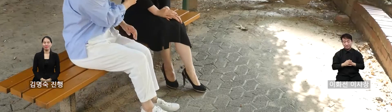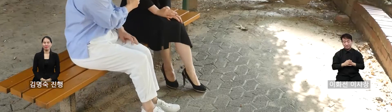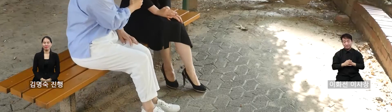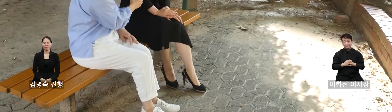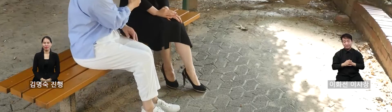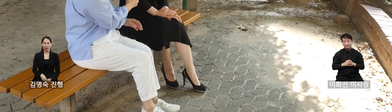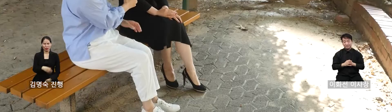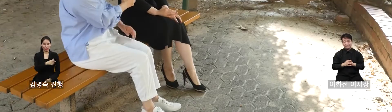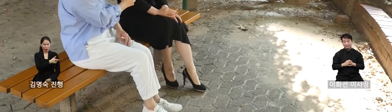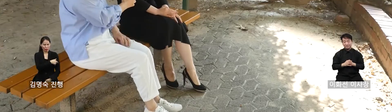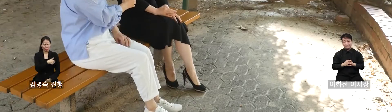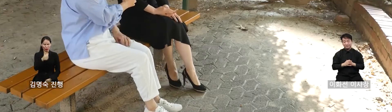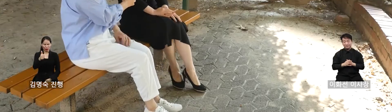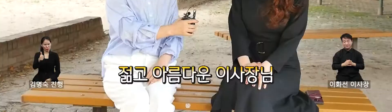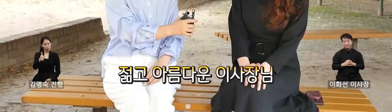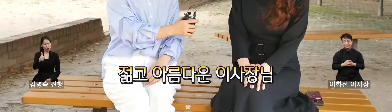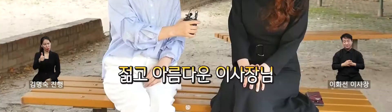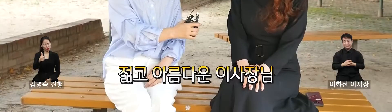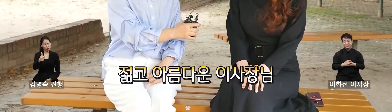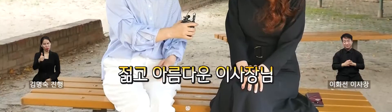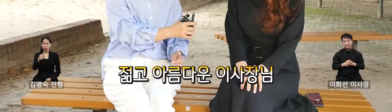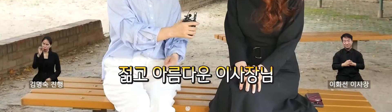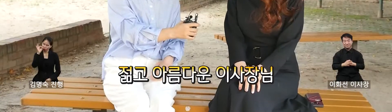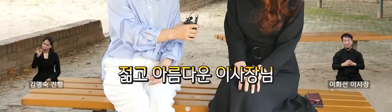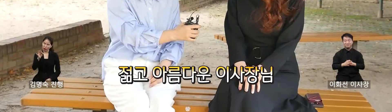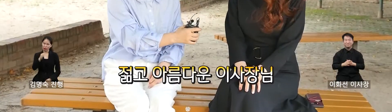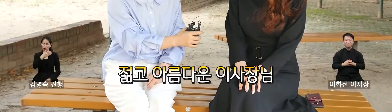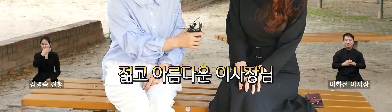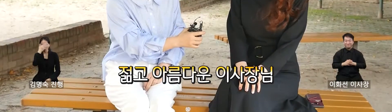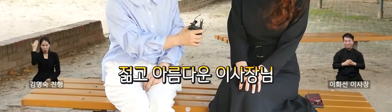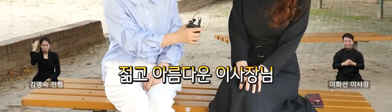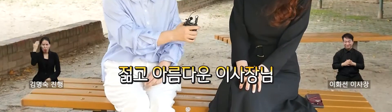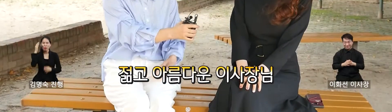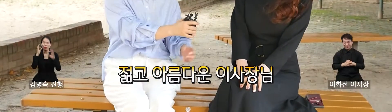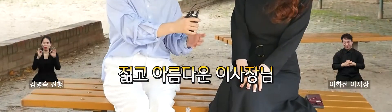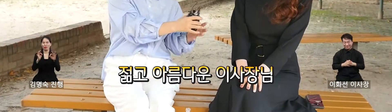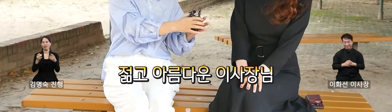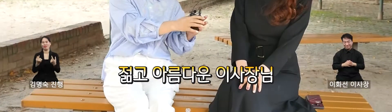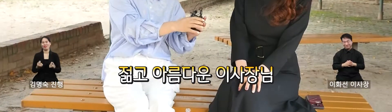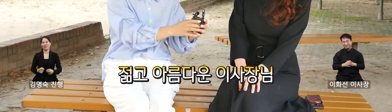이 사장님이라고 하기에는 너무 젊으셔가지고